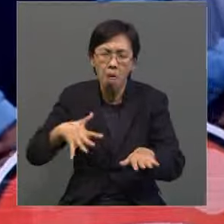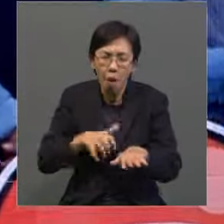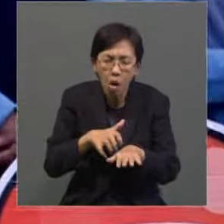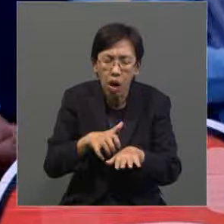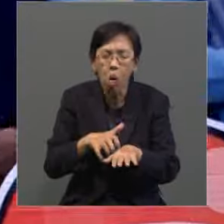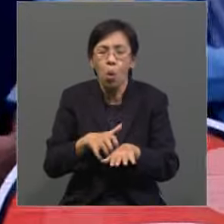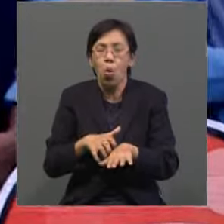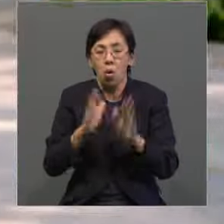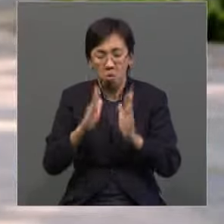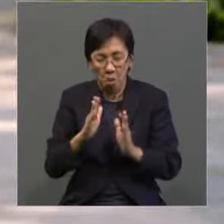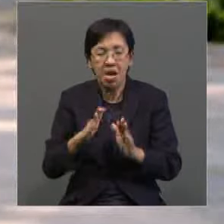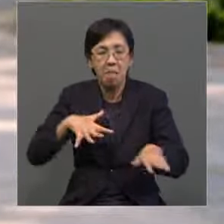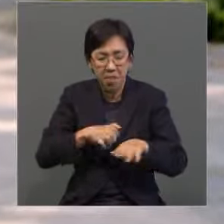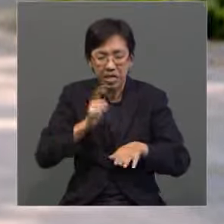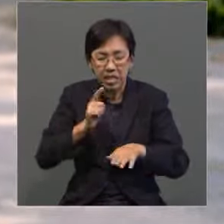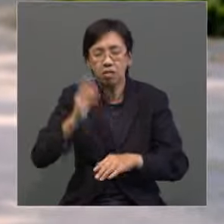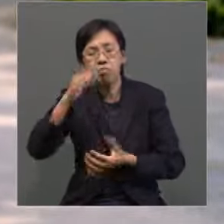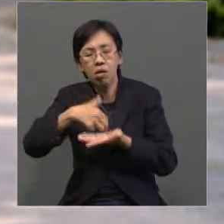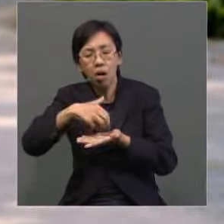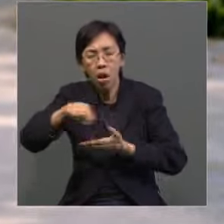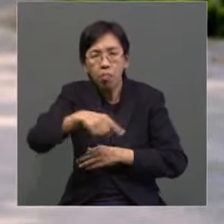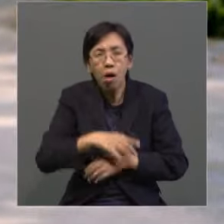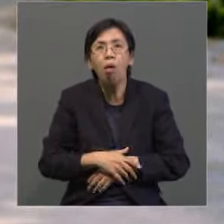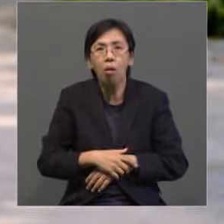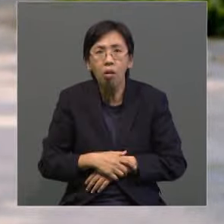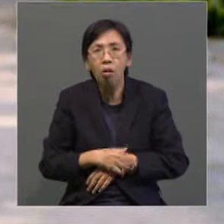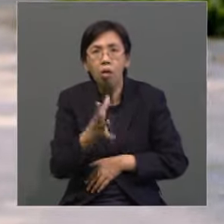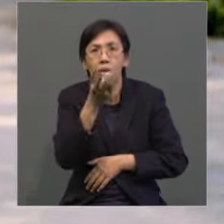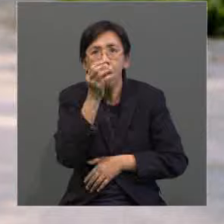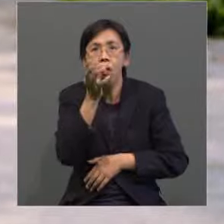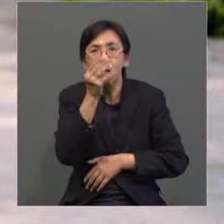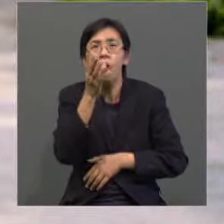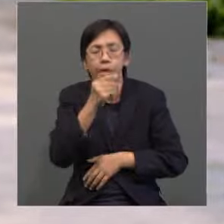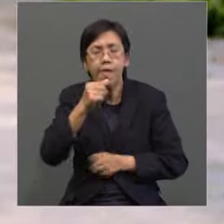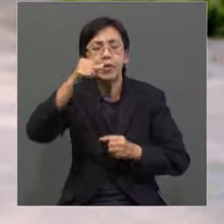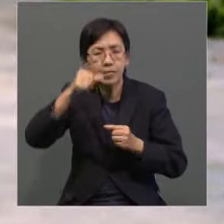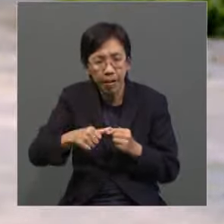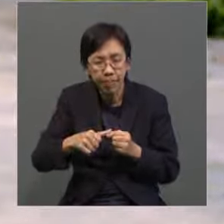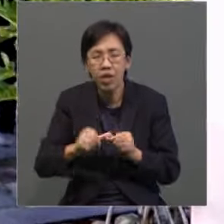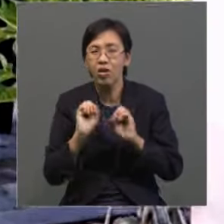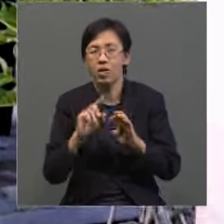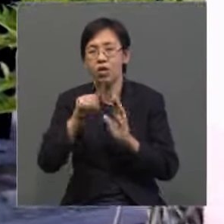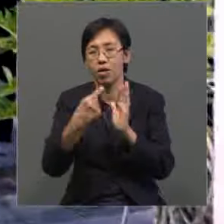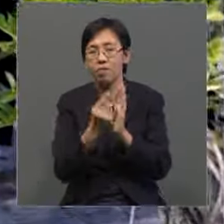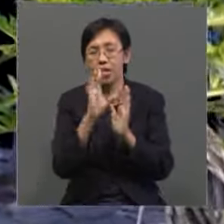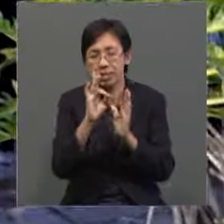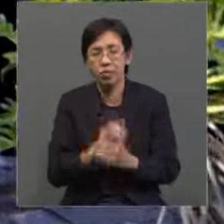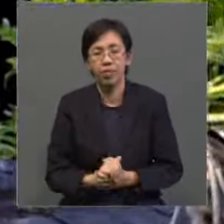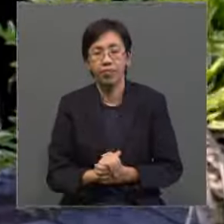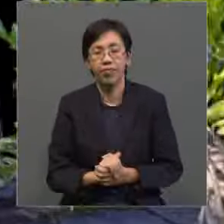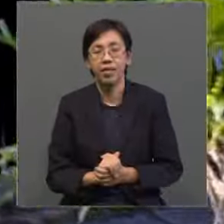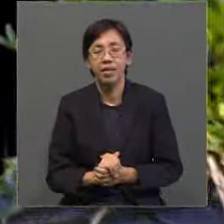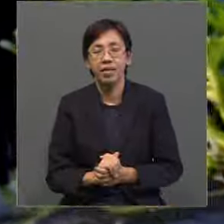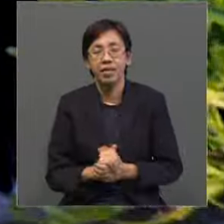ผู้ประสบเหตุจริงเพื่อเป็นอุทาหรณ์สอนใจรวมเวลา8ชั่วโมงพร้อมใช้หลักคำสอนของศาสนาอิ